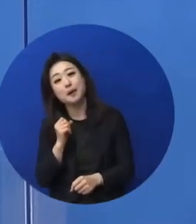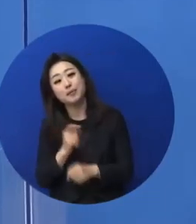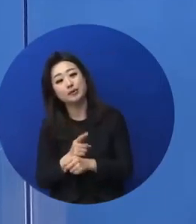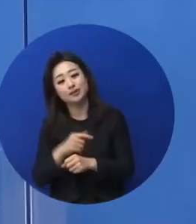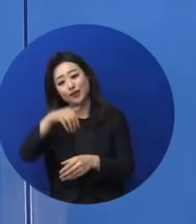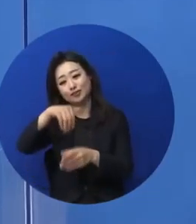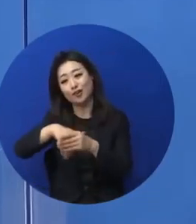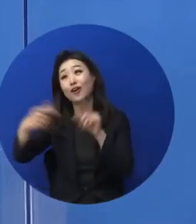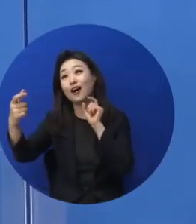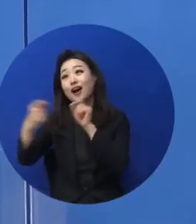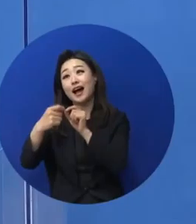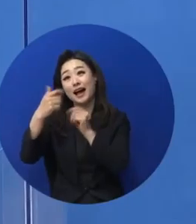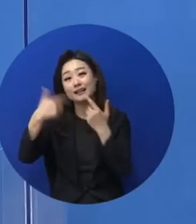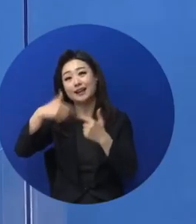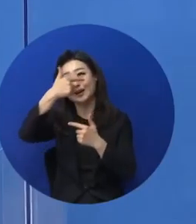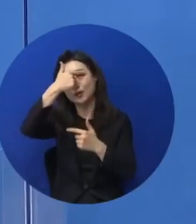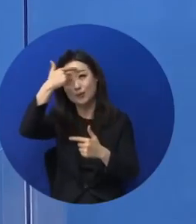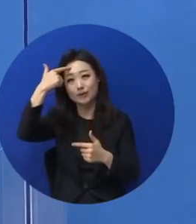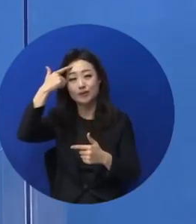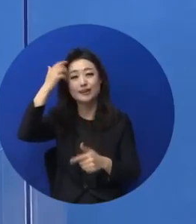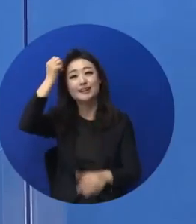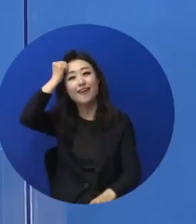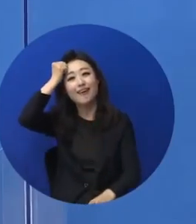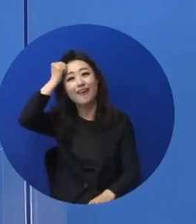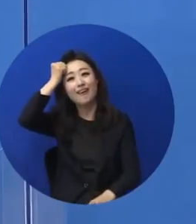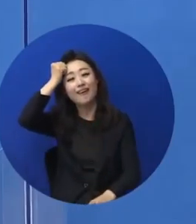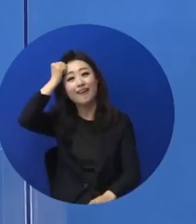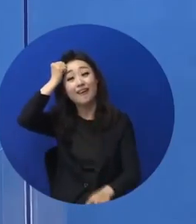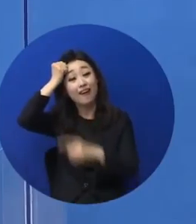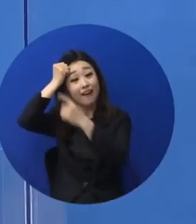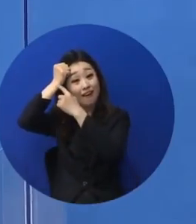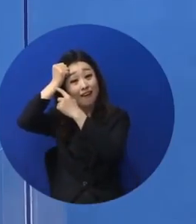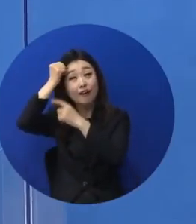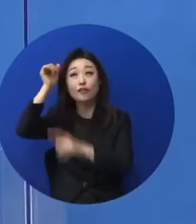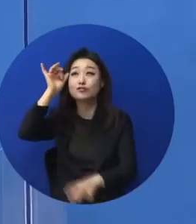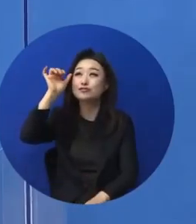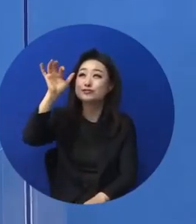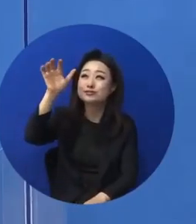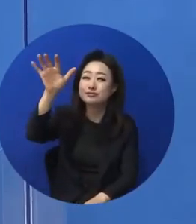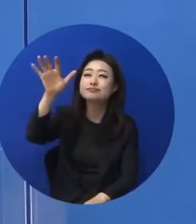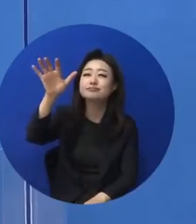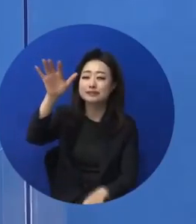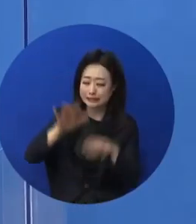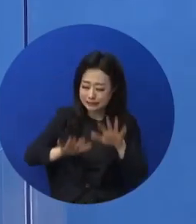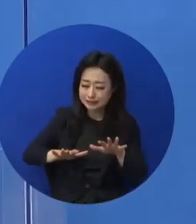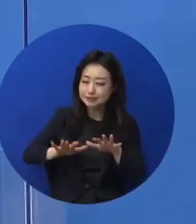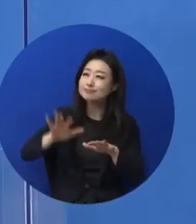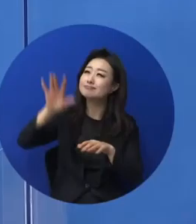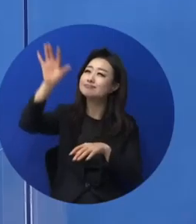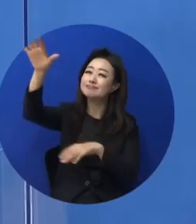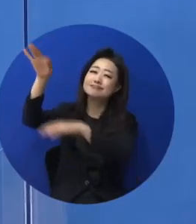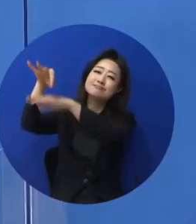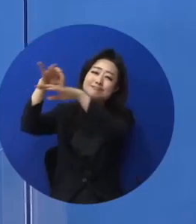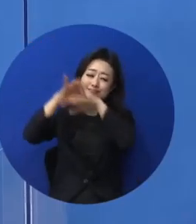노무현 대통령이 소환되지 않습니까? 그것은 그분이 추구했던 가치가 이 시대도 여전히 유효하다는 뜻입니다.